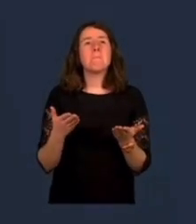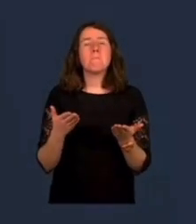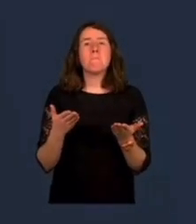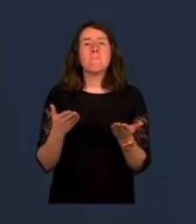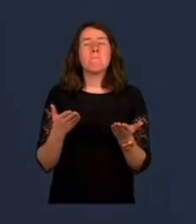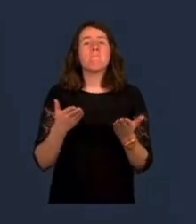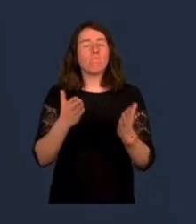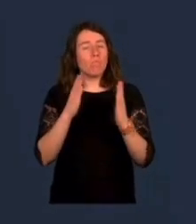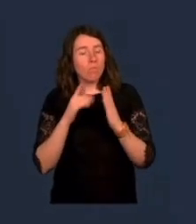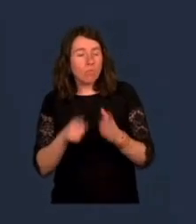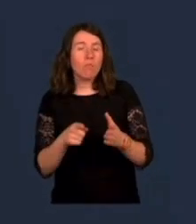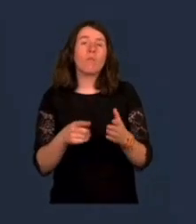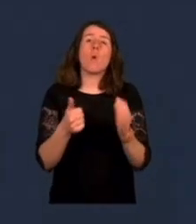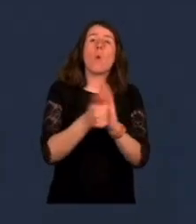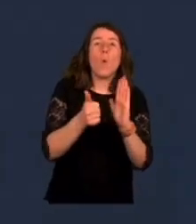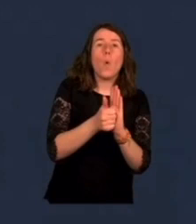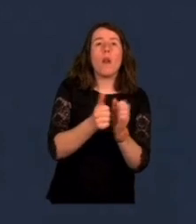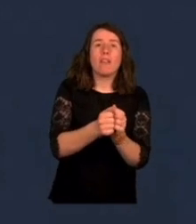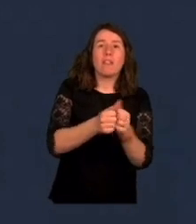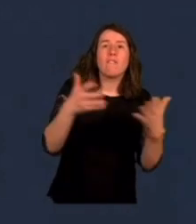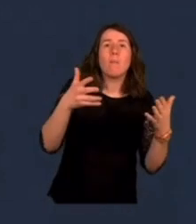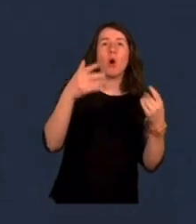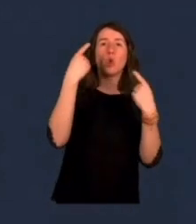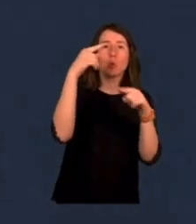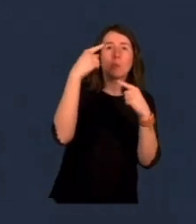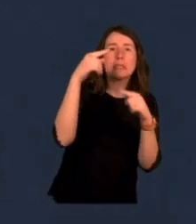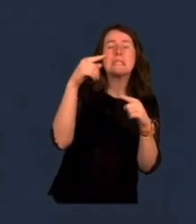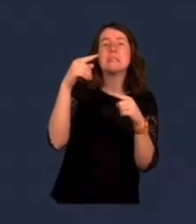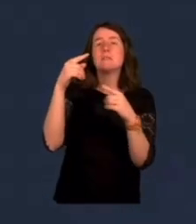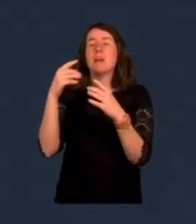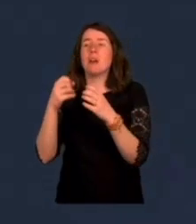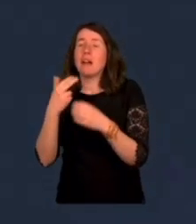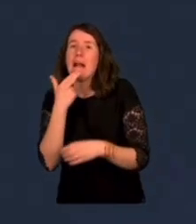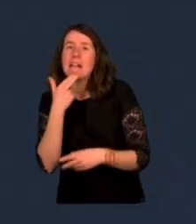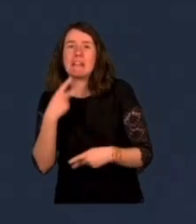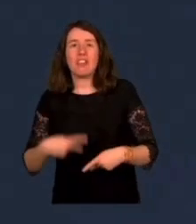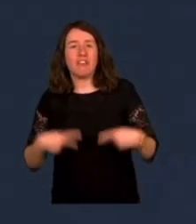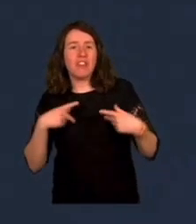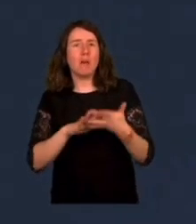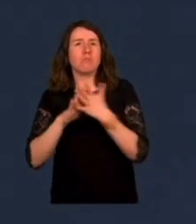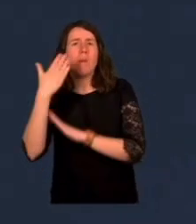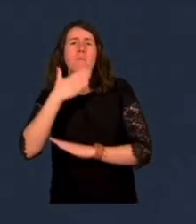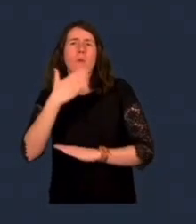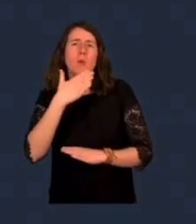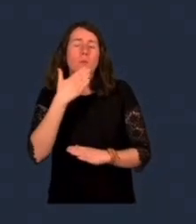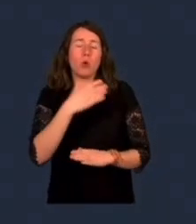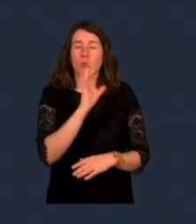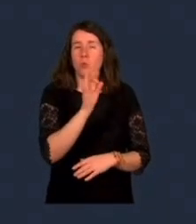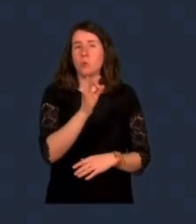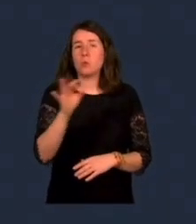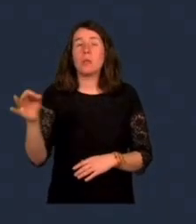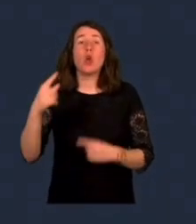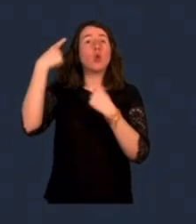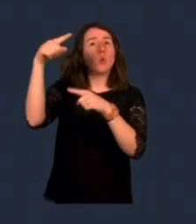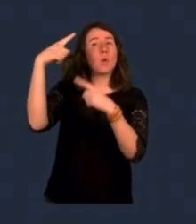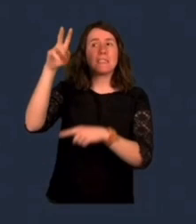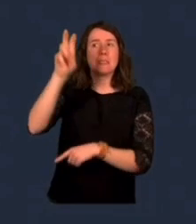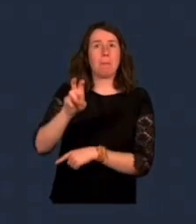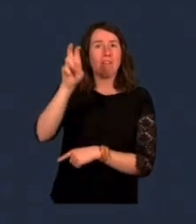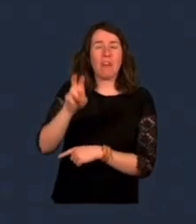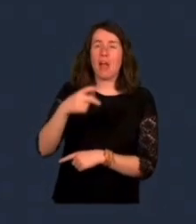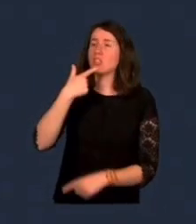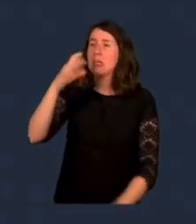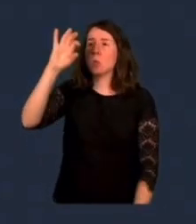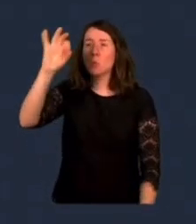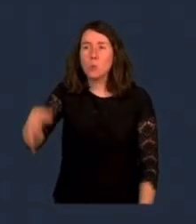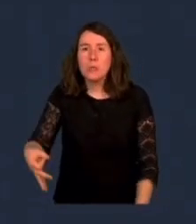développement touristique et d'amélioration de notre qualité de vie, c'est indéniable. Oui, il faut soutenir le tourisme vert pour nos campagnes. Oui,